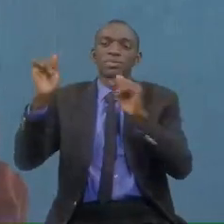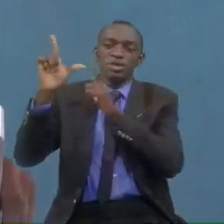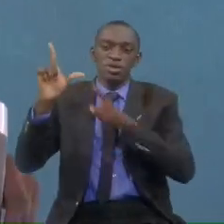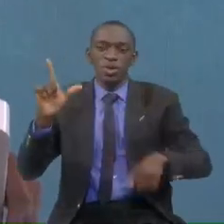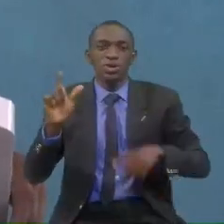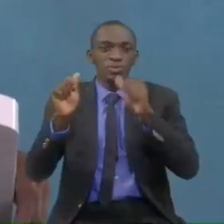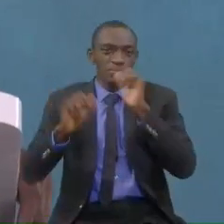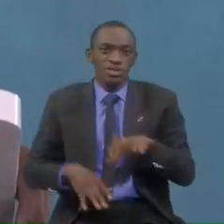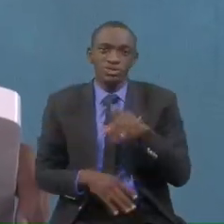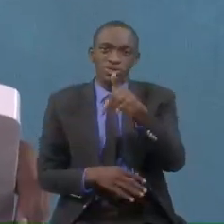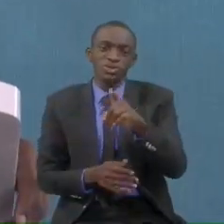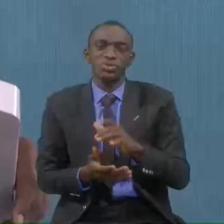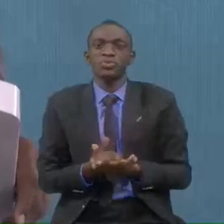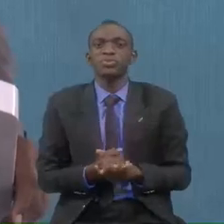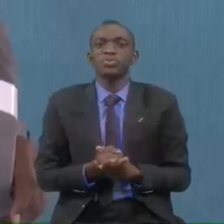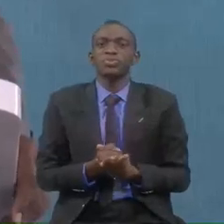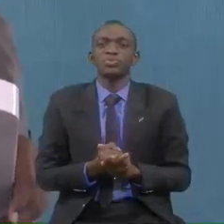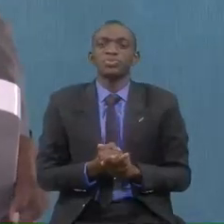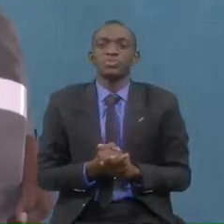Que le Seigneur vous bénisse.